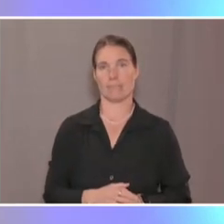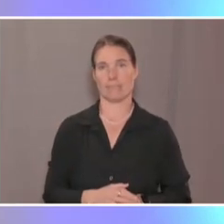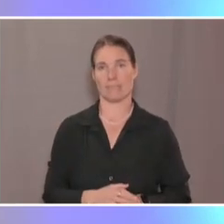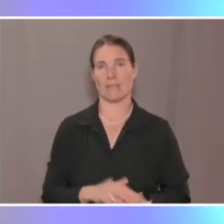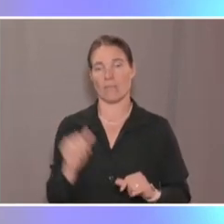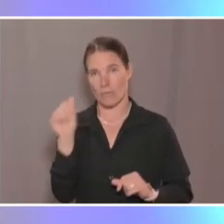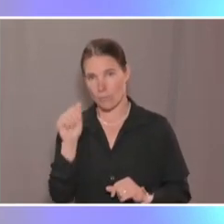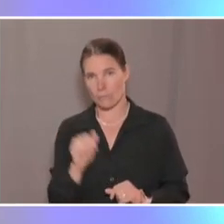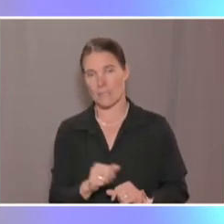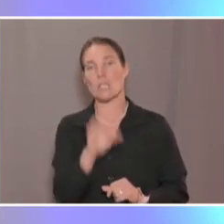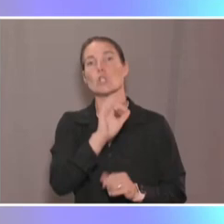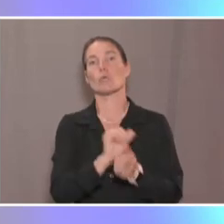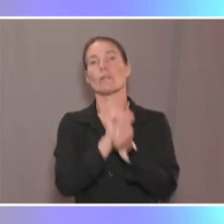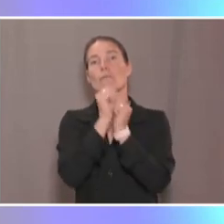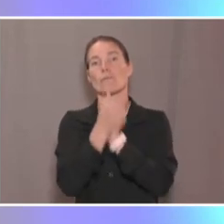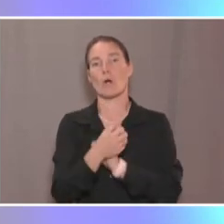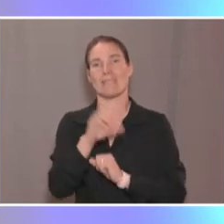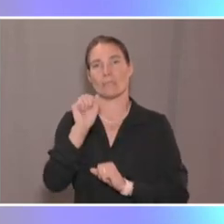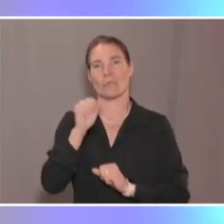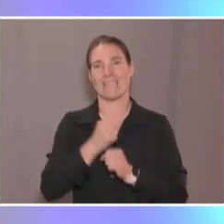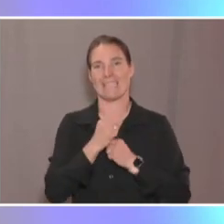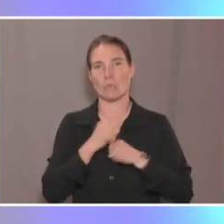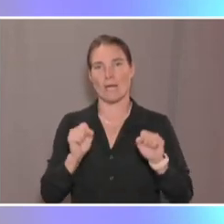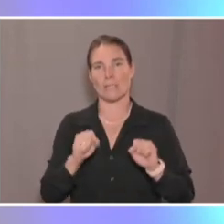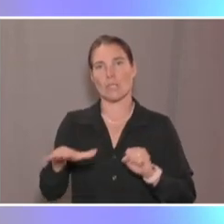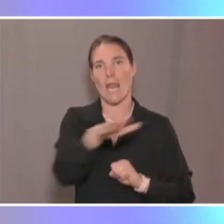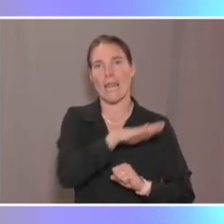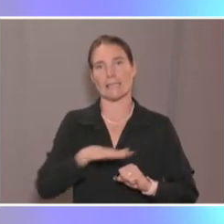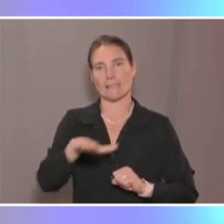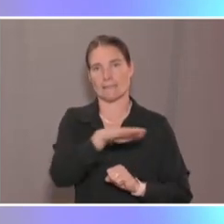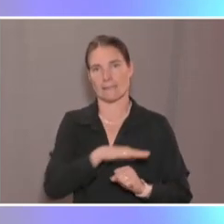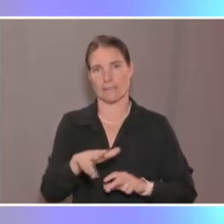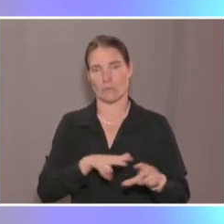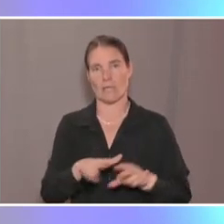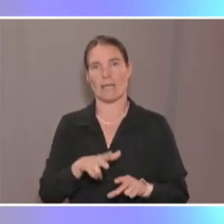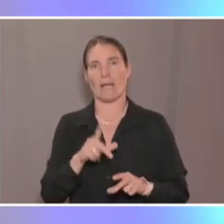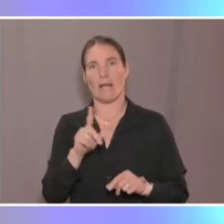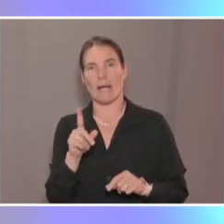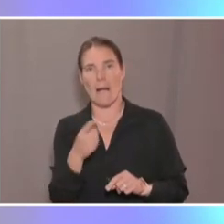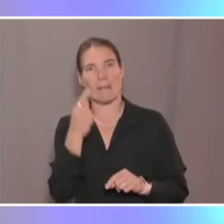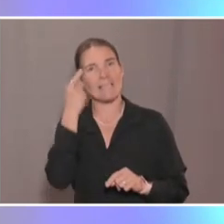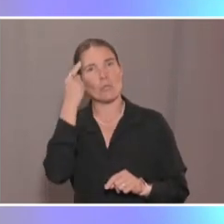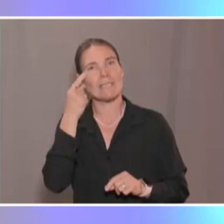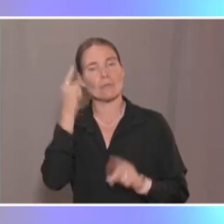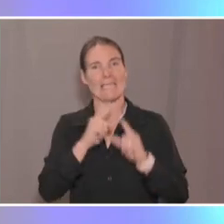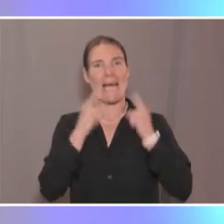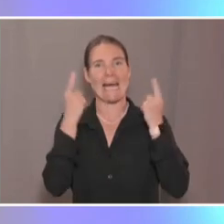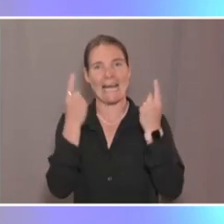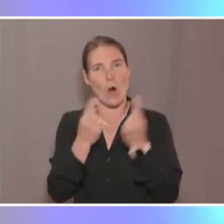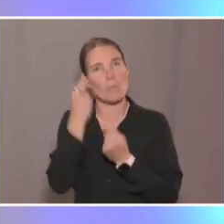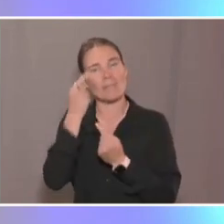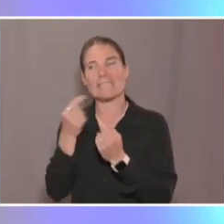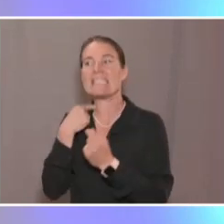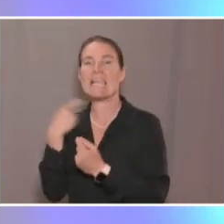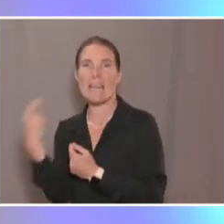die Schulreform der sozialdemokratischen Landesregierung. Allerdings scheiterten die Überlegungen bereits an Raumfragen in Kiel